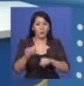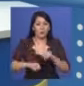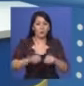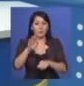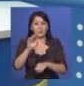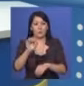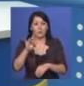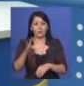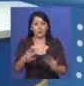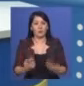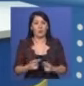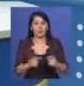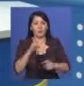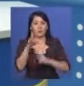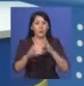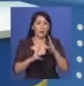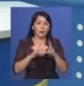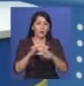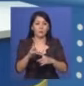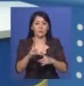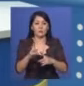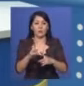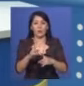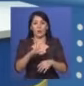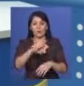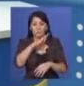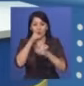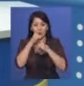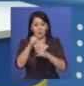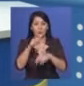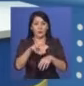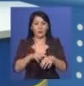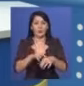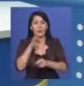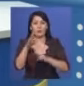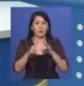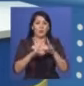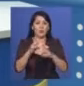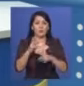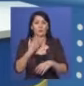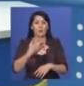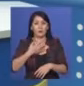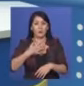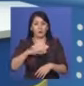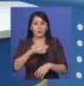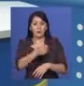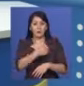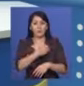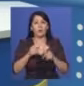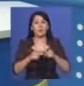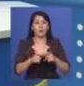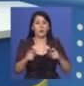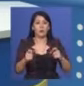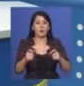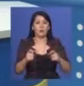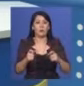байкерлер тұрғындардың хығырына тиді. Мазамызды алды деп тәртіп сақшыларына арызданған тұрғындар тыныштықта қалаймыз дейді. Адамдардың